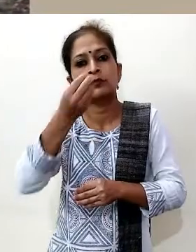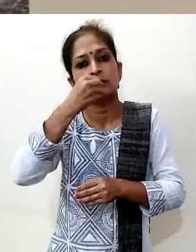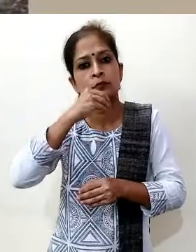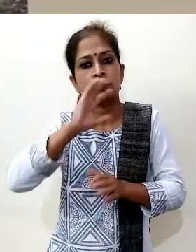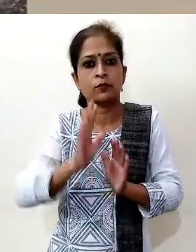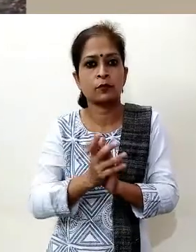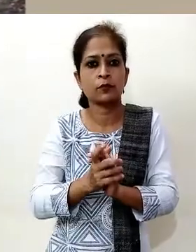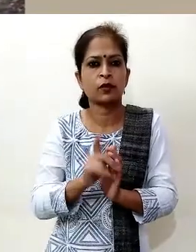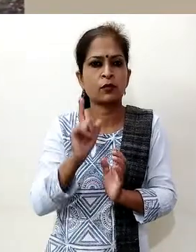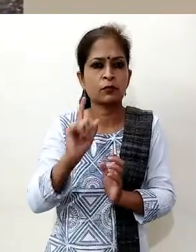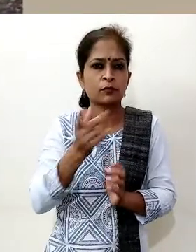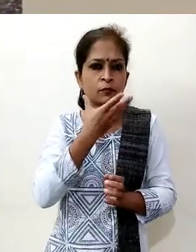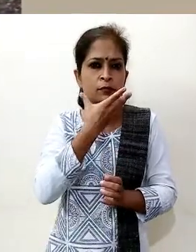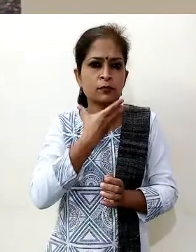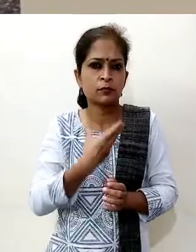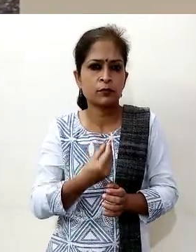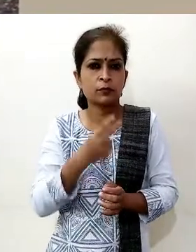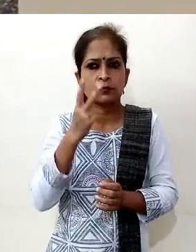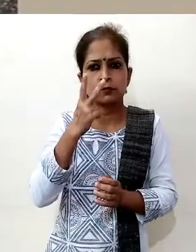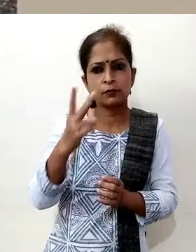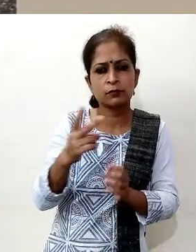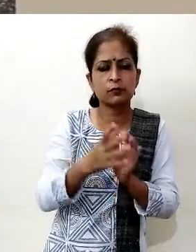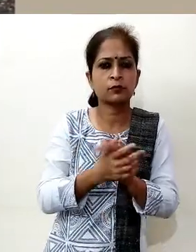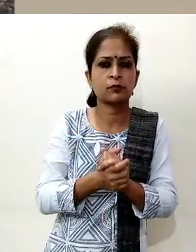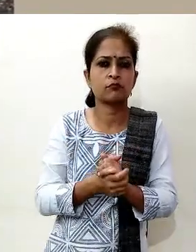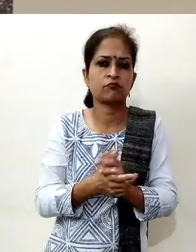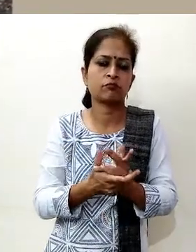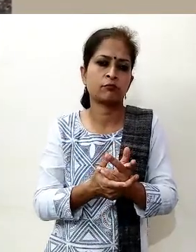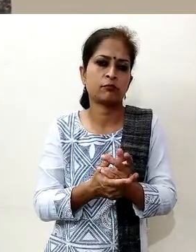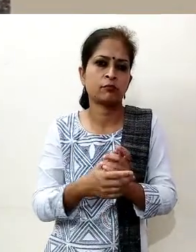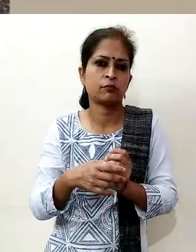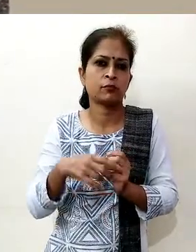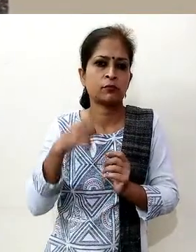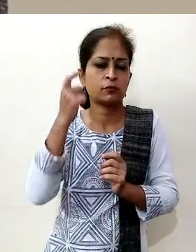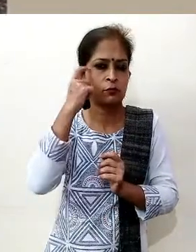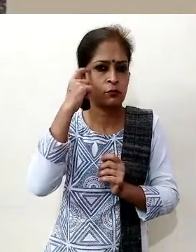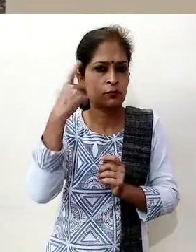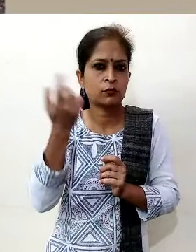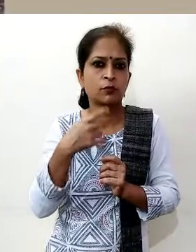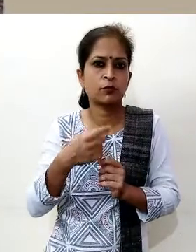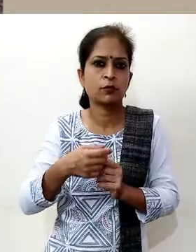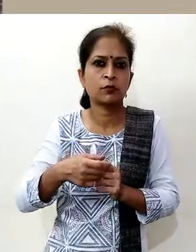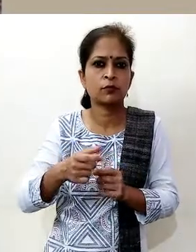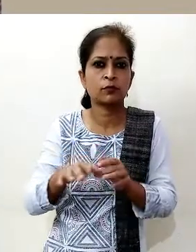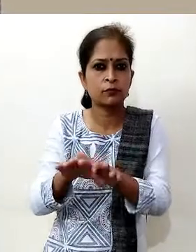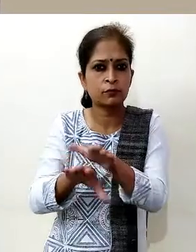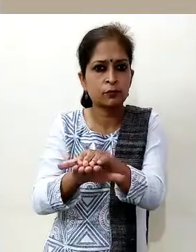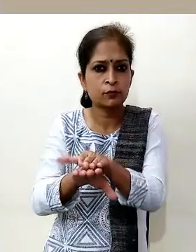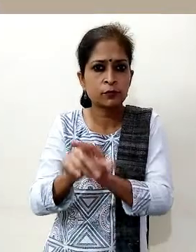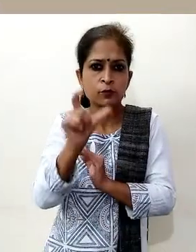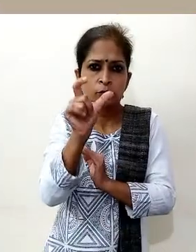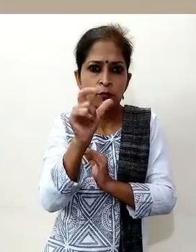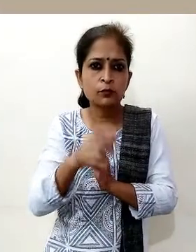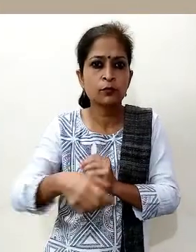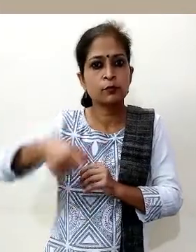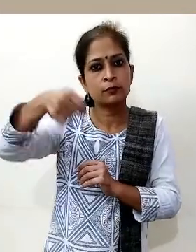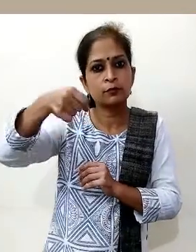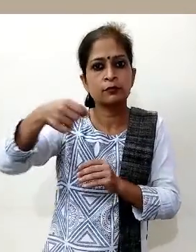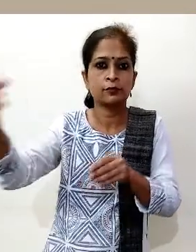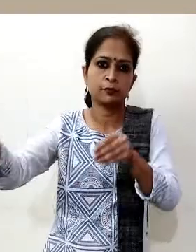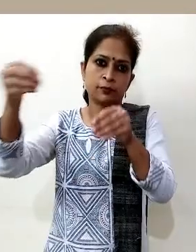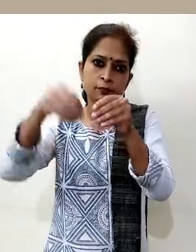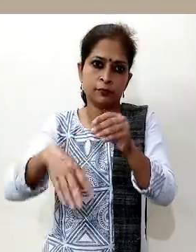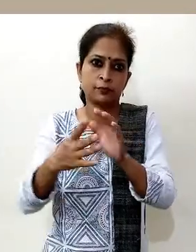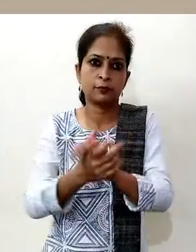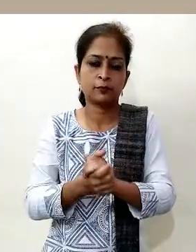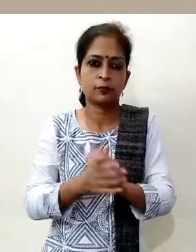पर ऋषि के मन में करुणा आई और उस छोटी सी मछली को वो अपने कमंडल में रख गए, कमंडल में रख गए और घर ले